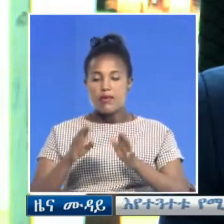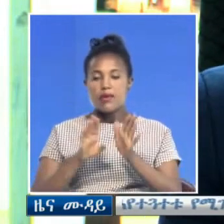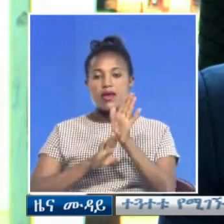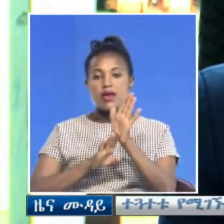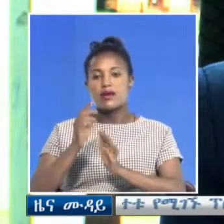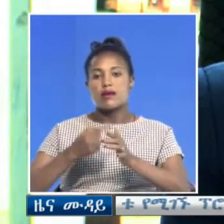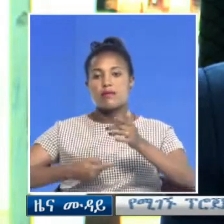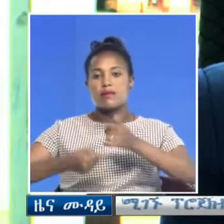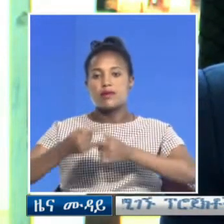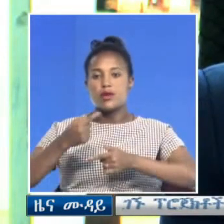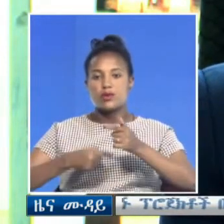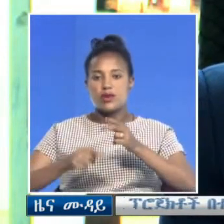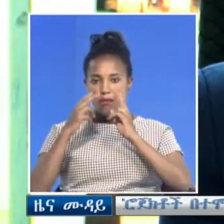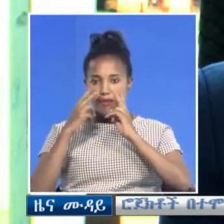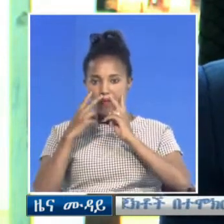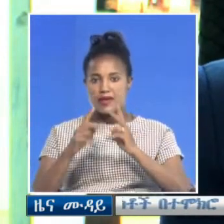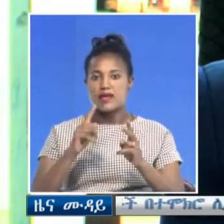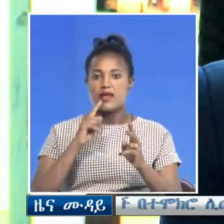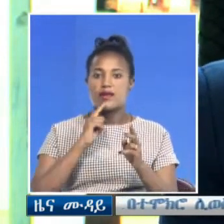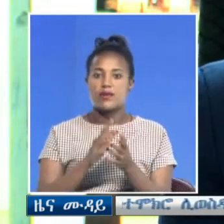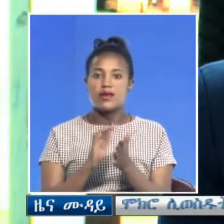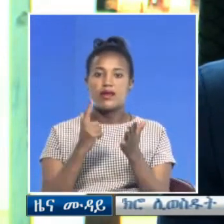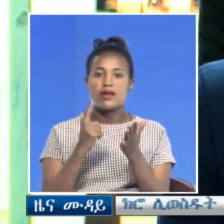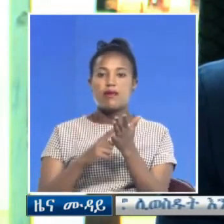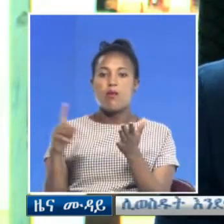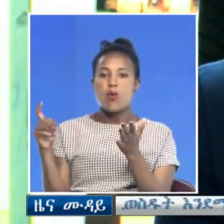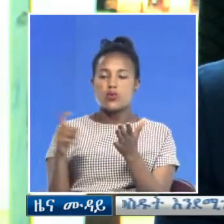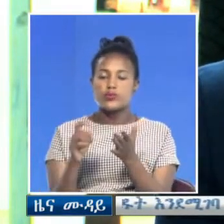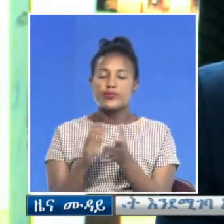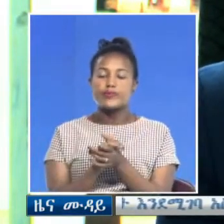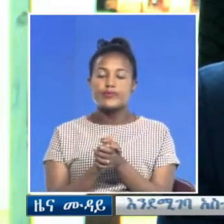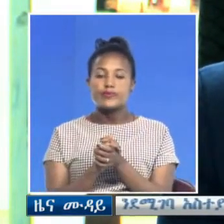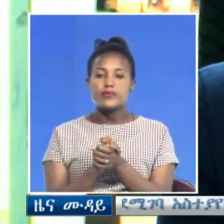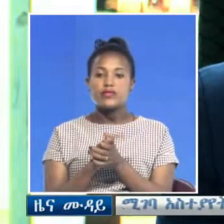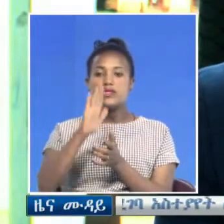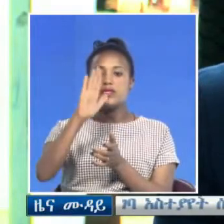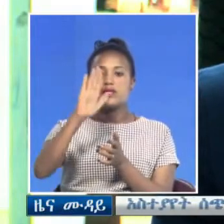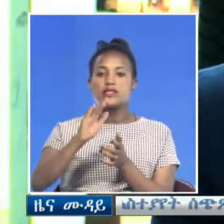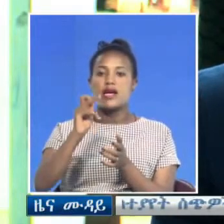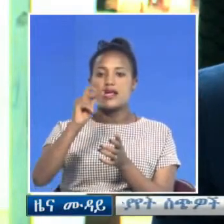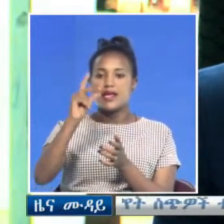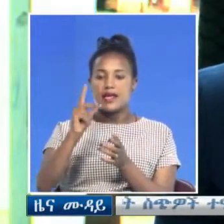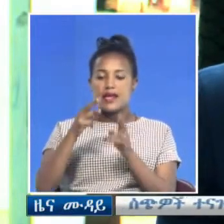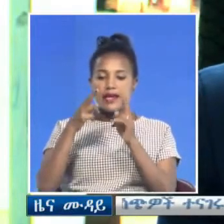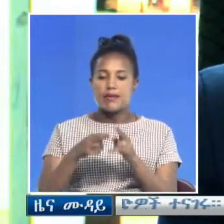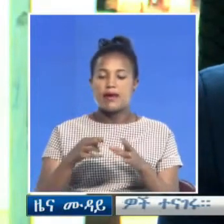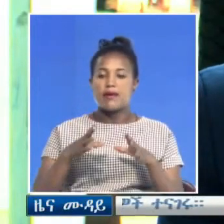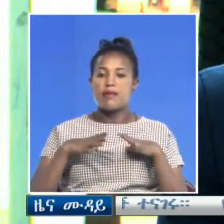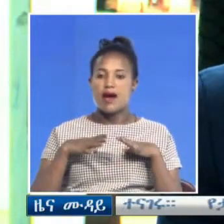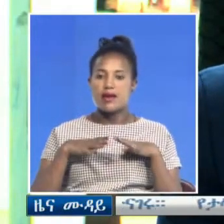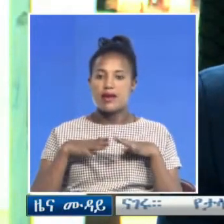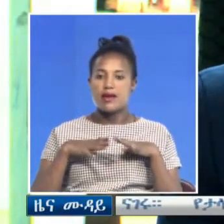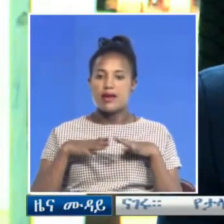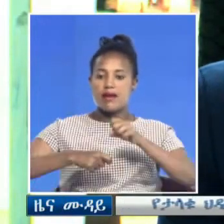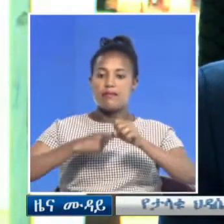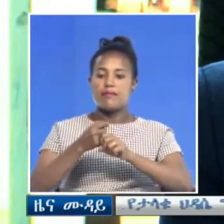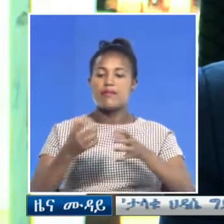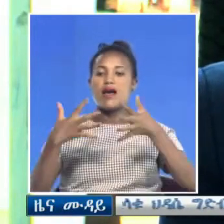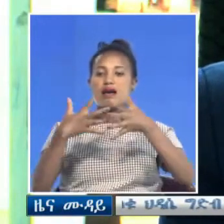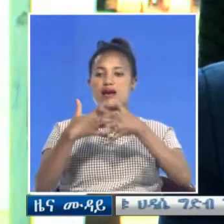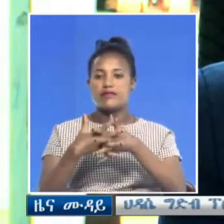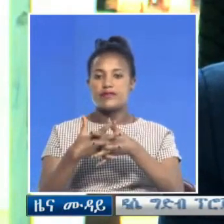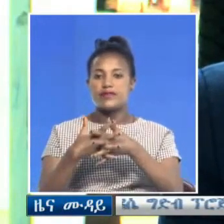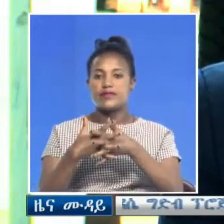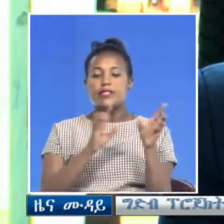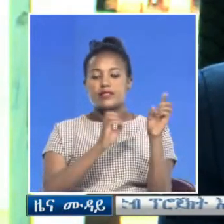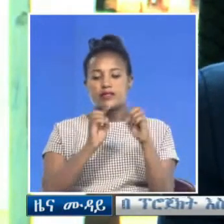መምጣቱን የሚያሳይ ነው። ይህም በመሆኑ የሻደይ አሸንድዬ ክብረ በዓል በዓለም አቀፍ